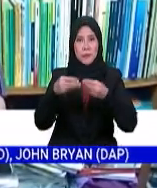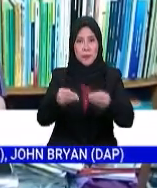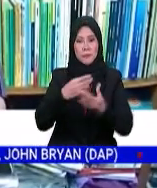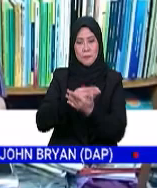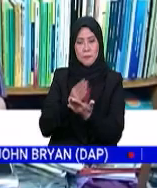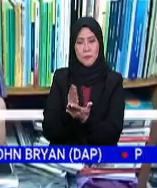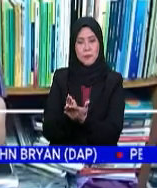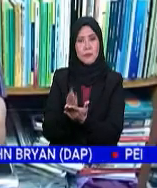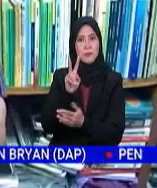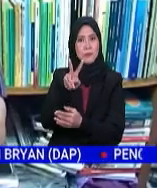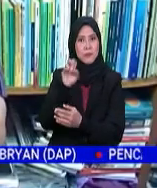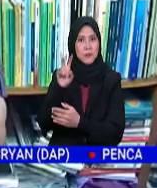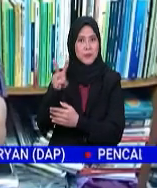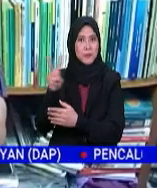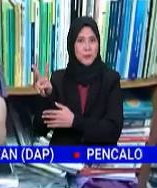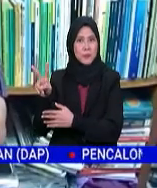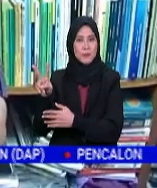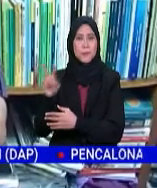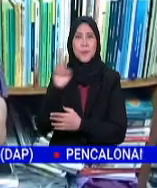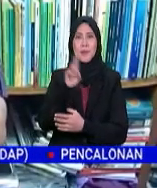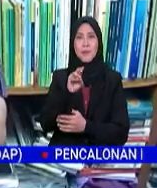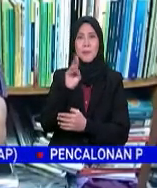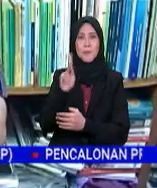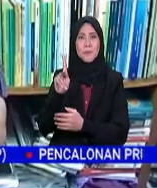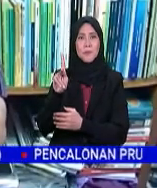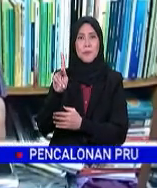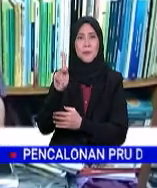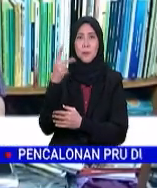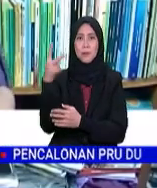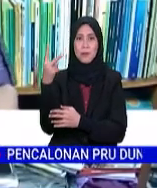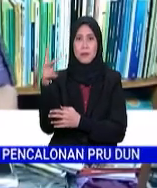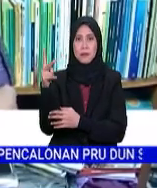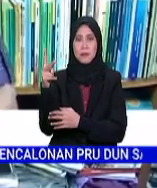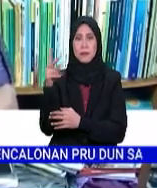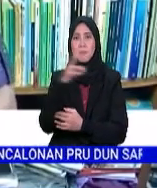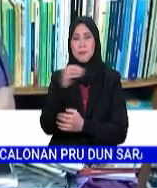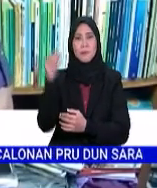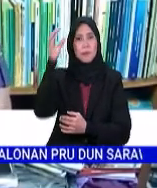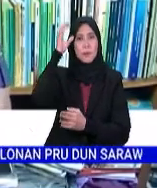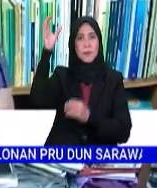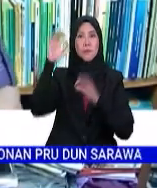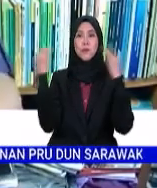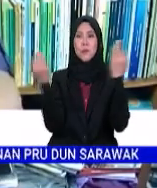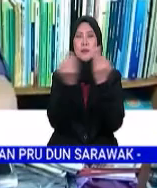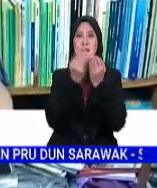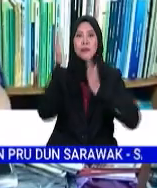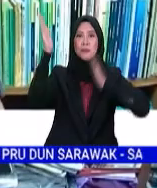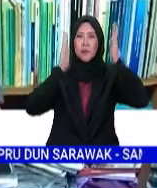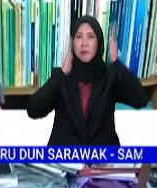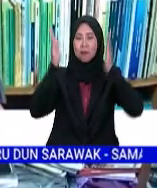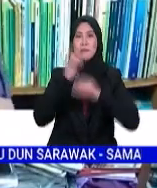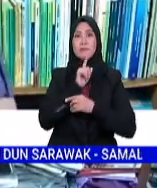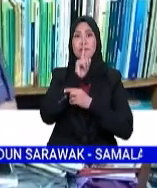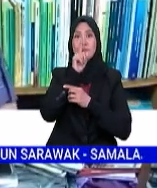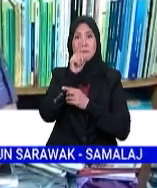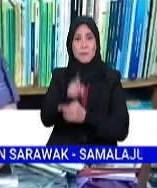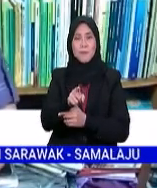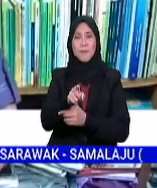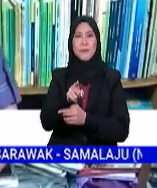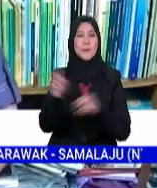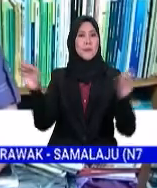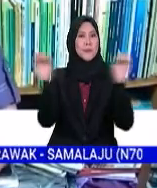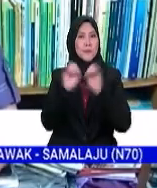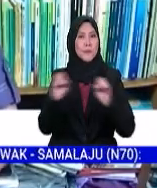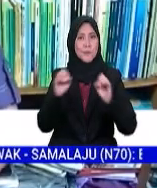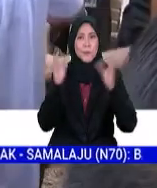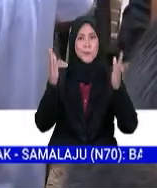bajet 2022, rancangan Malaysia ke-12 dan konsep keluarga Malaysia itu direalisasikan supaya tidak ada